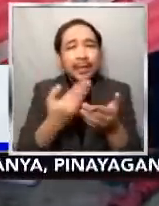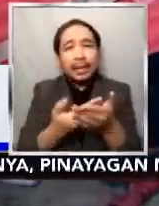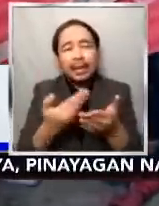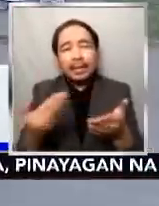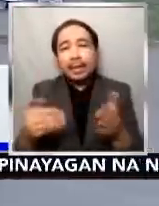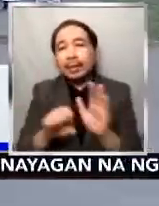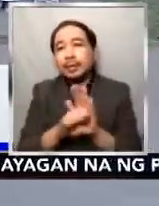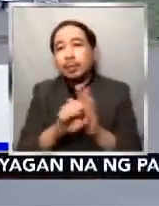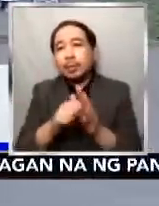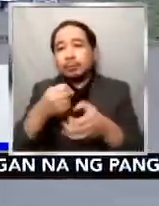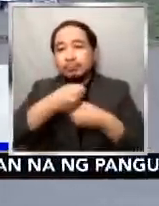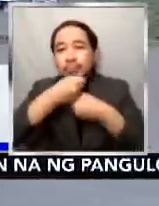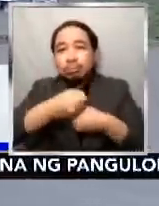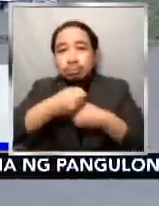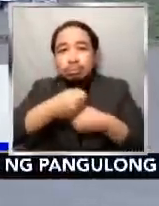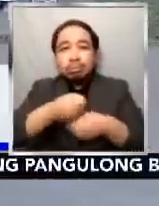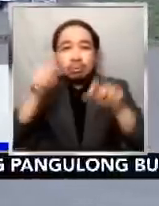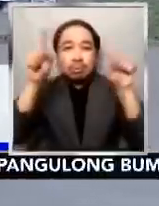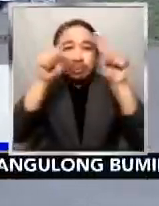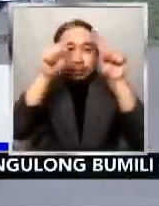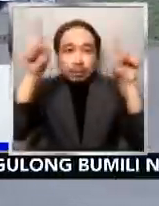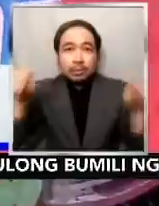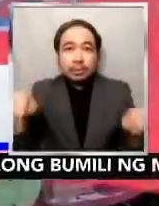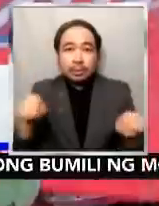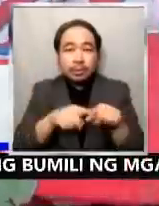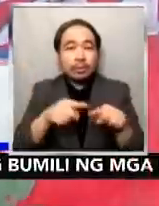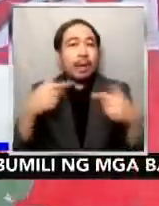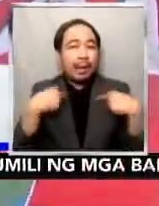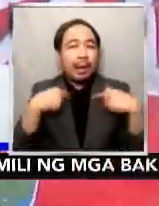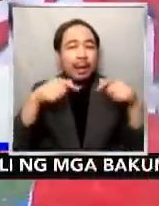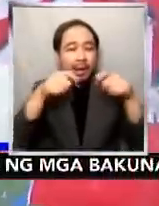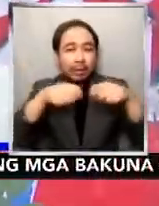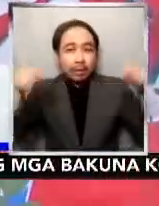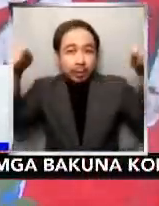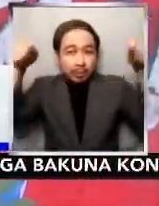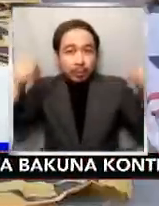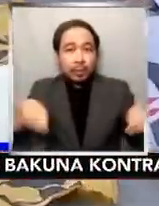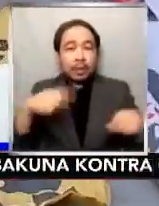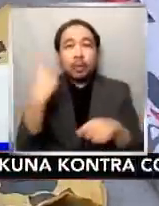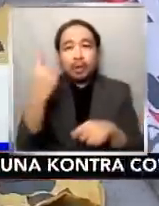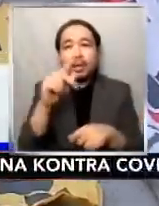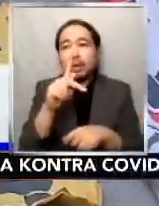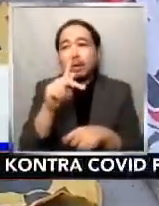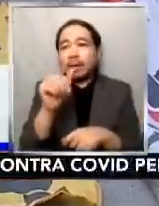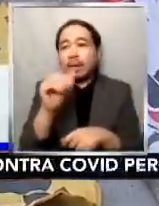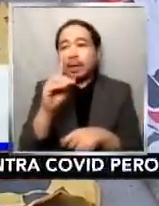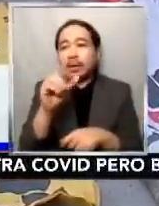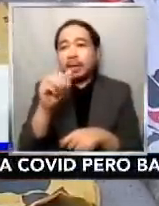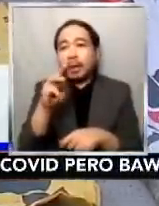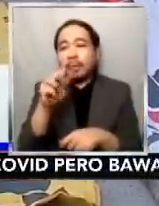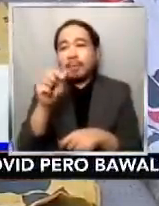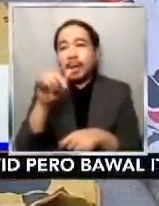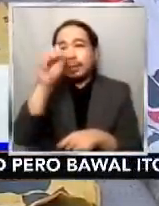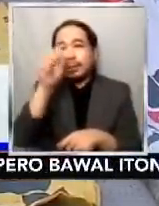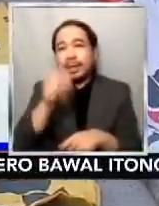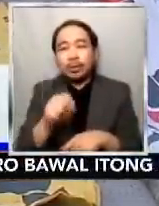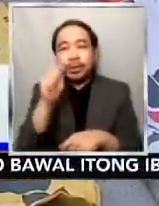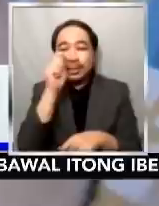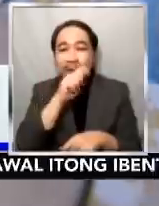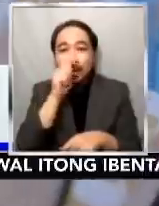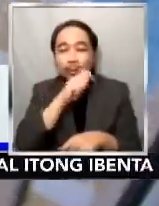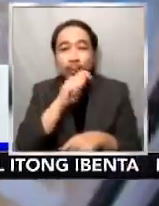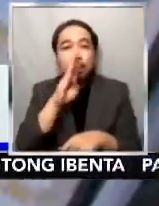streamer. Ilan sa mga ito may pangalan ng grupong Kadamay Southern Tagalog, Bayan Muna Party List, Anak Pawis at iba